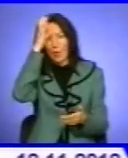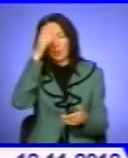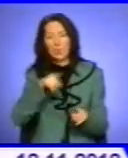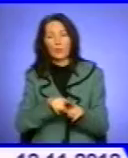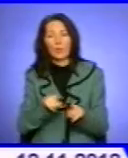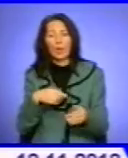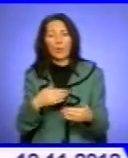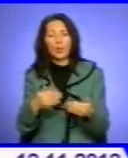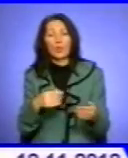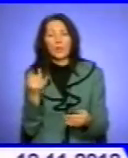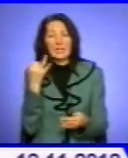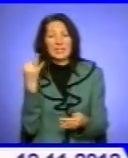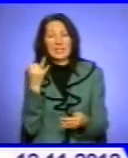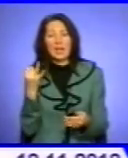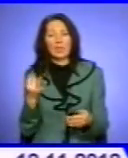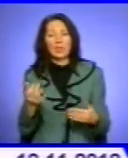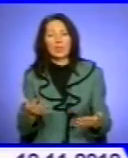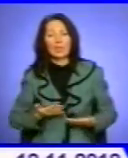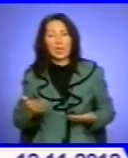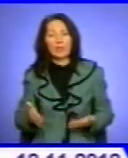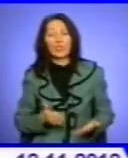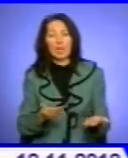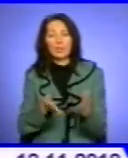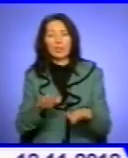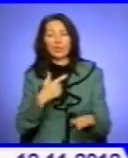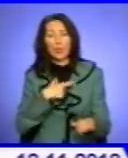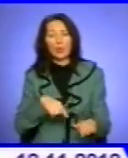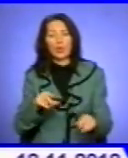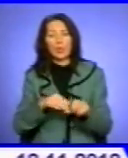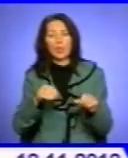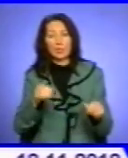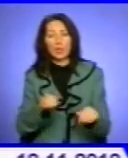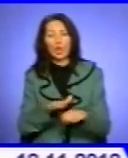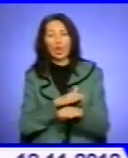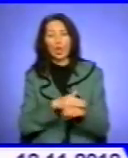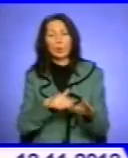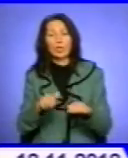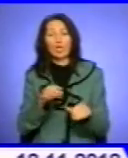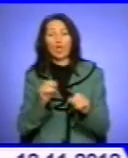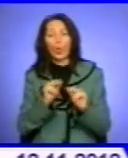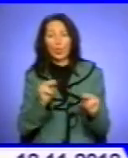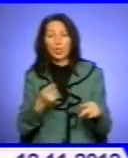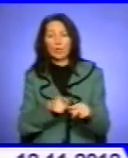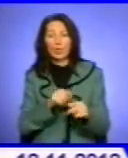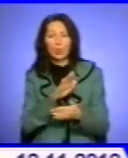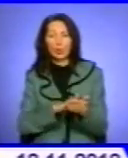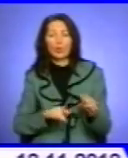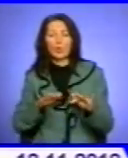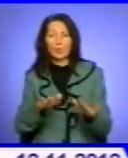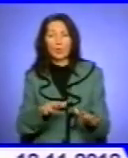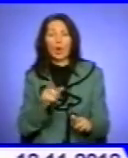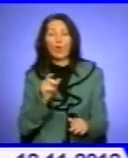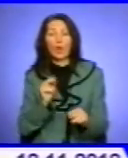цікавий життєвий шлях, залишивши по собі на землі добрий слід і учнів, які продовжуватимуть справу наставника. Упродовж